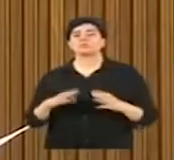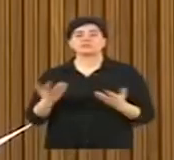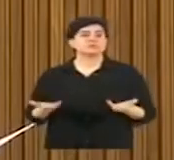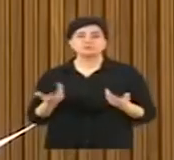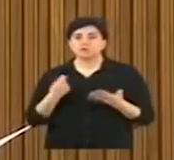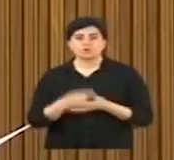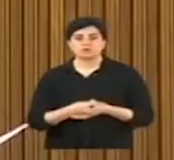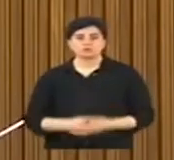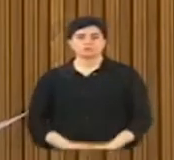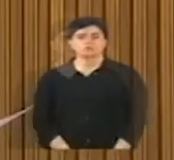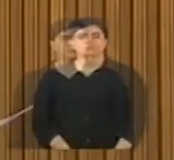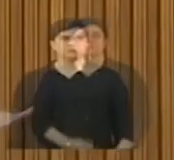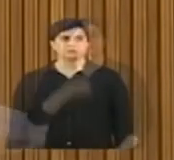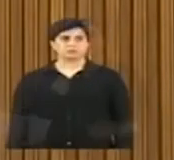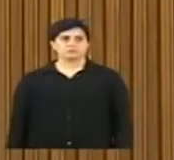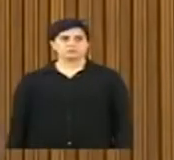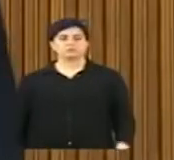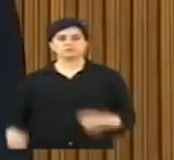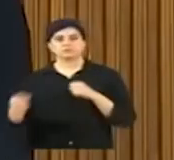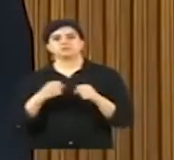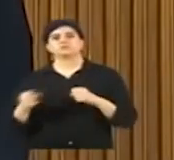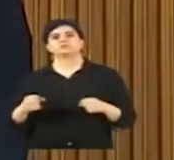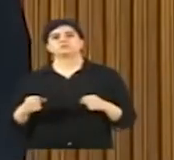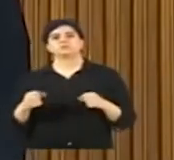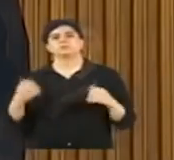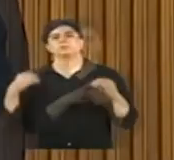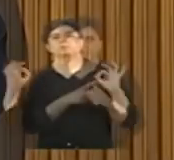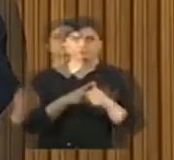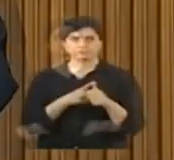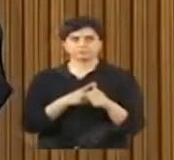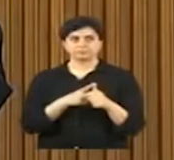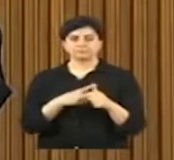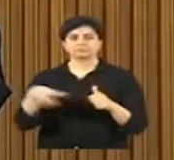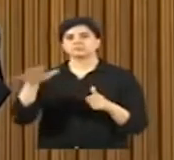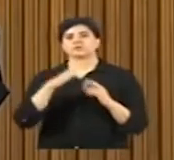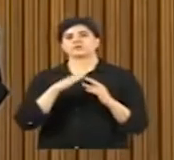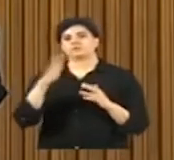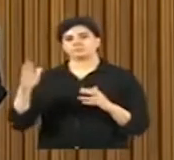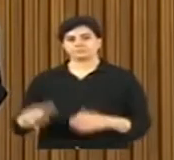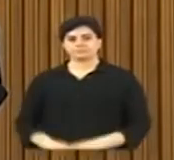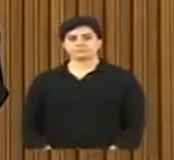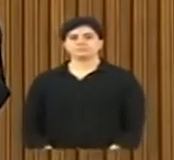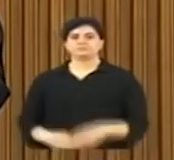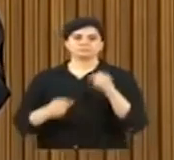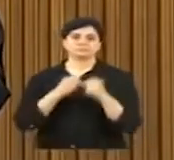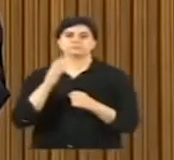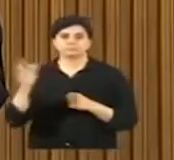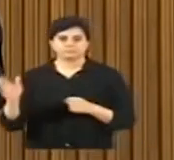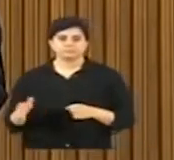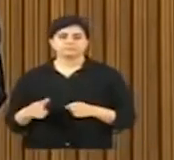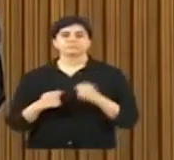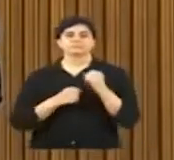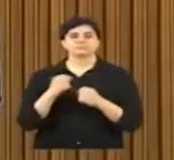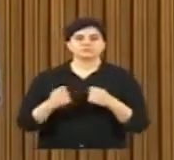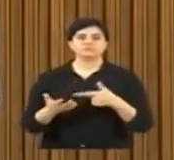ödeyecek vatandaş? Borç batağında. Mücadelemiz yeni başlıyor. Bütün evlere, bütün fabrikalara, bütün